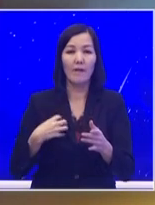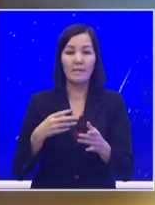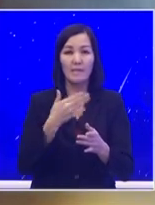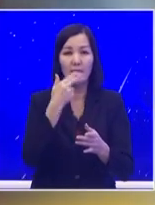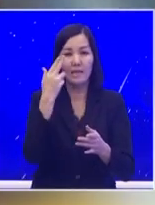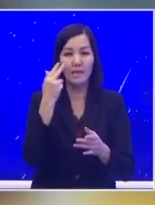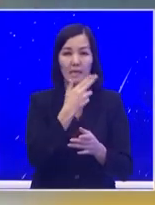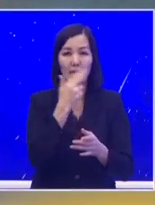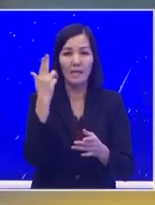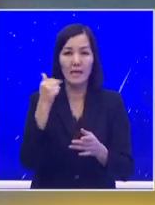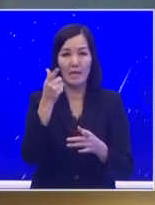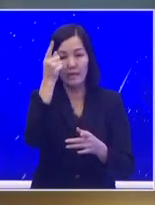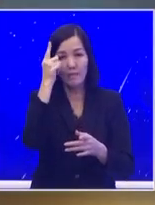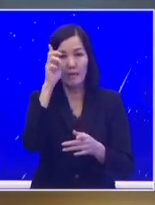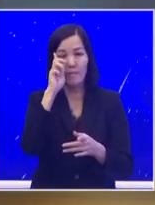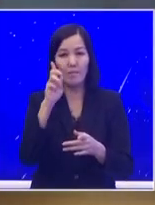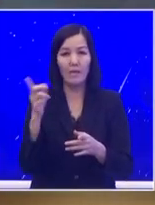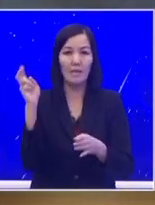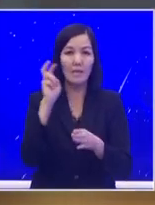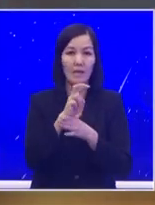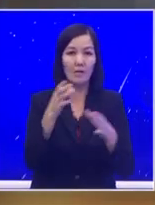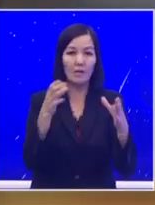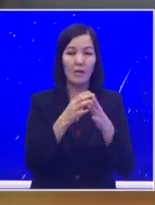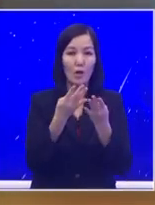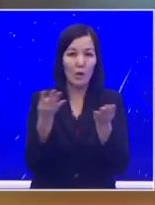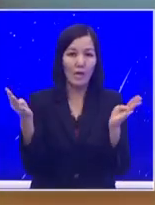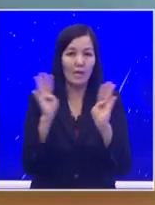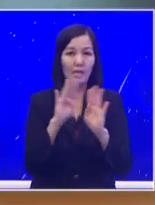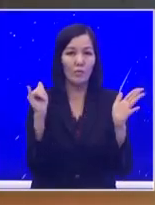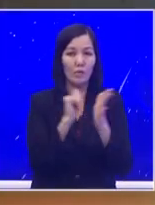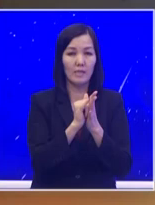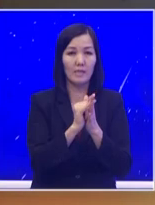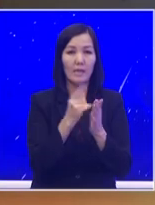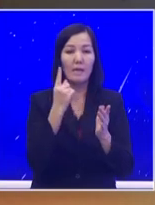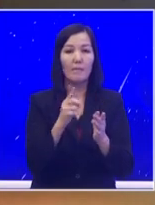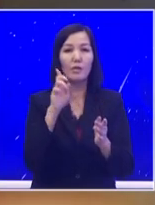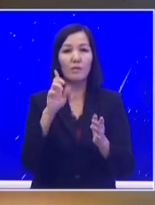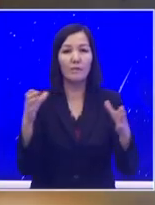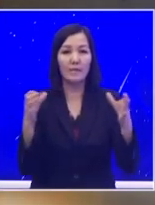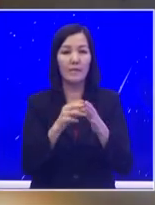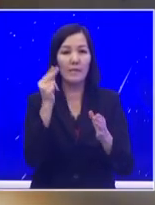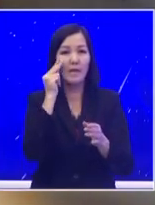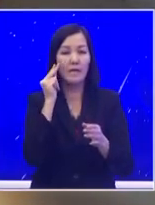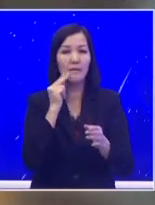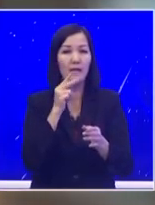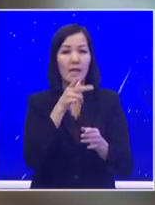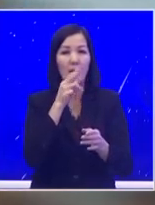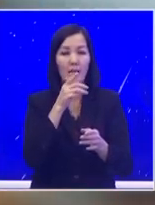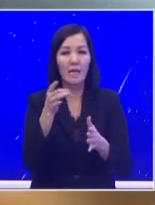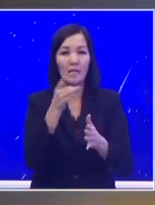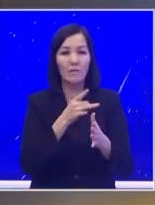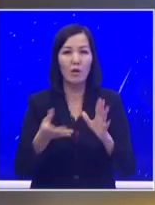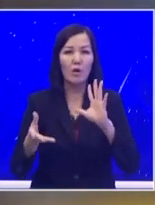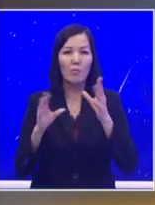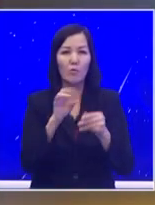және Германия мемлекеттерінен оралғандар міндетті түрде карантинге орналастырылады. Ал бір санатқа Қытай, Корея Республикасы, бүкіл